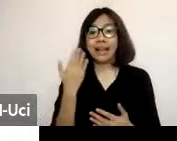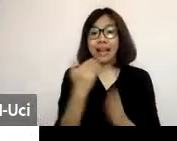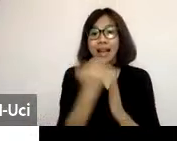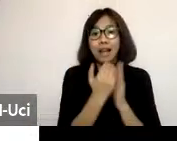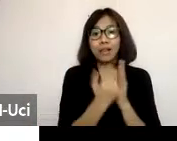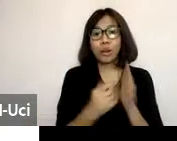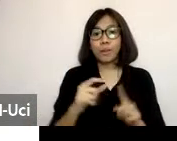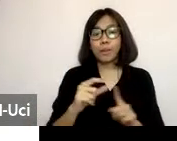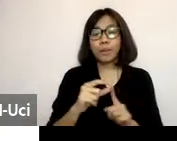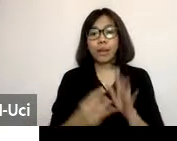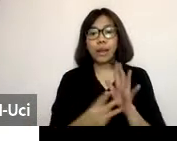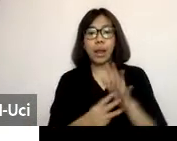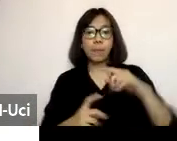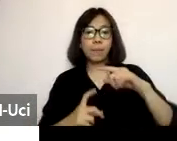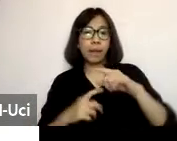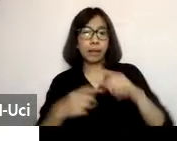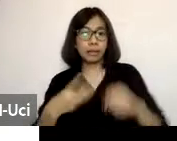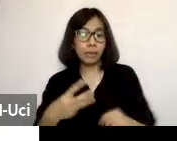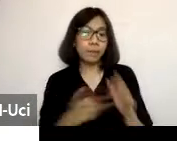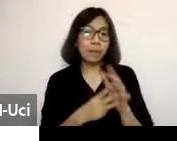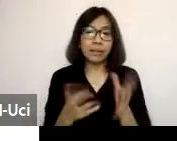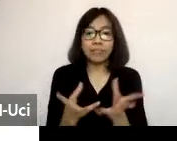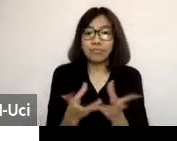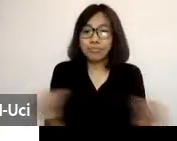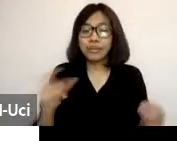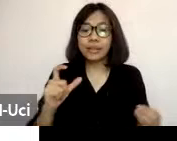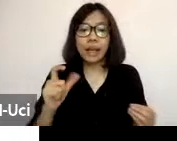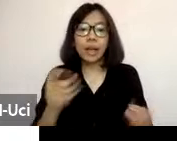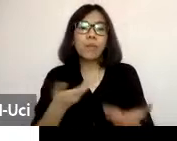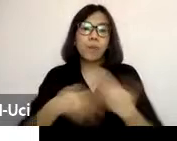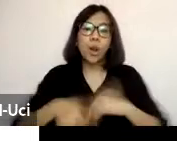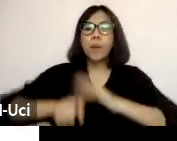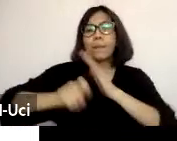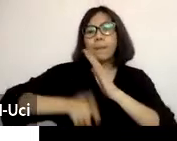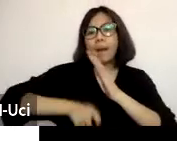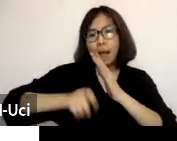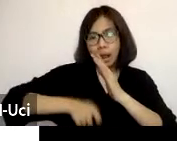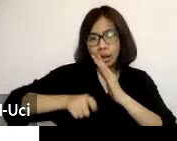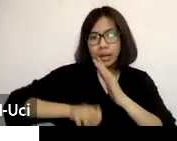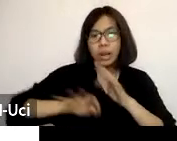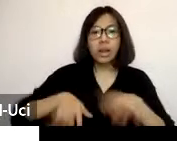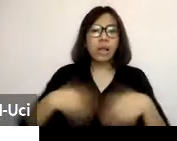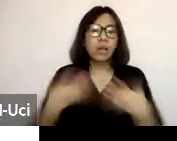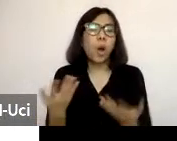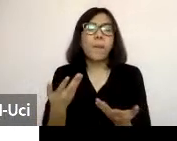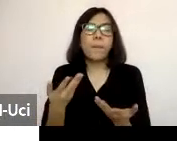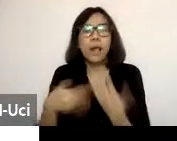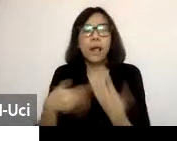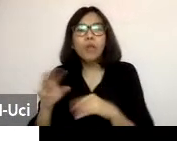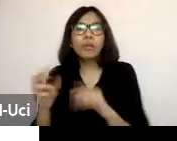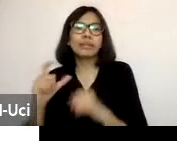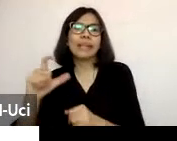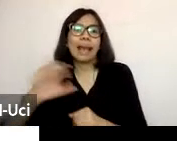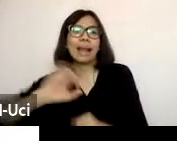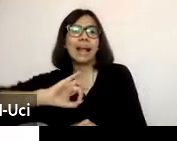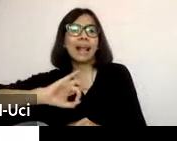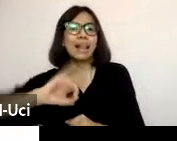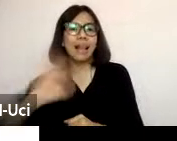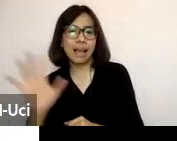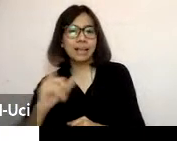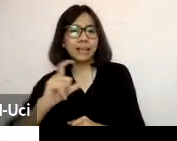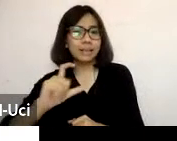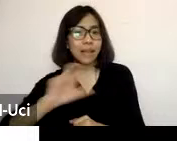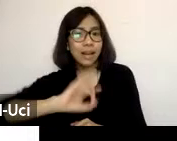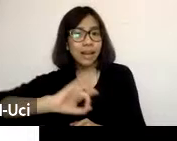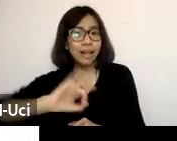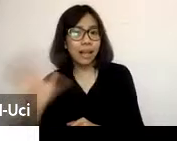mobil cepat bisa melalui pengadilan atau mekanisme penyelesaian sengketa lainnya transendental lainnya itu bisa dilakukan